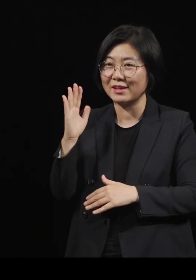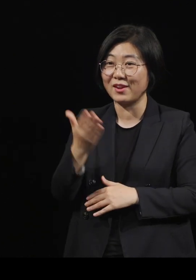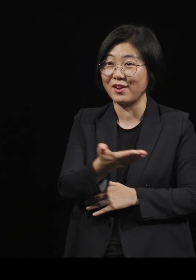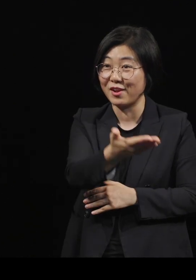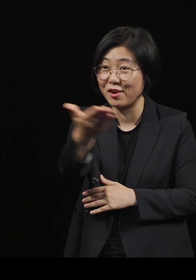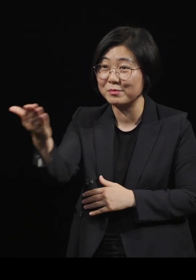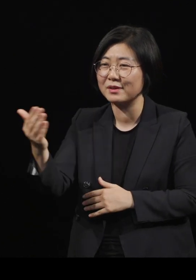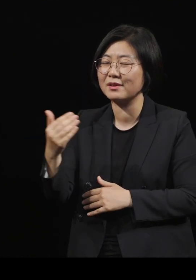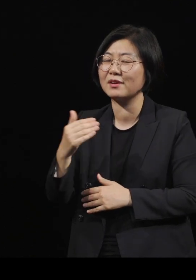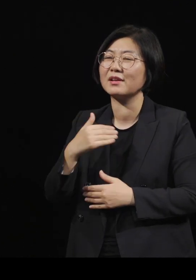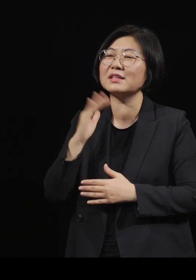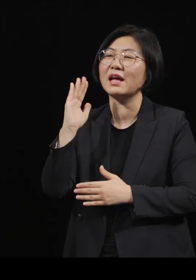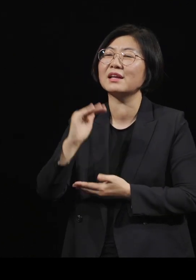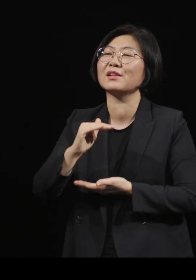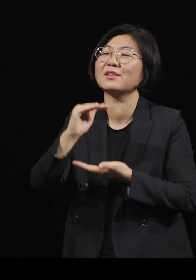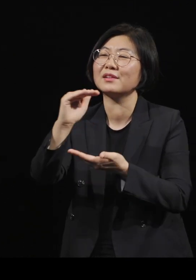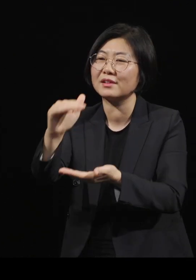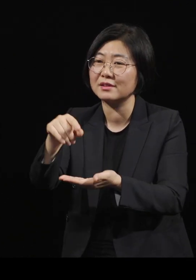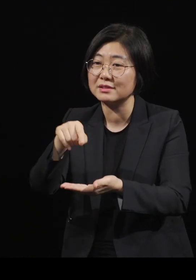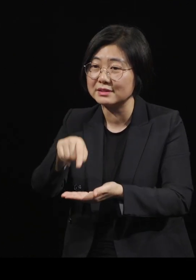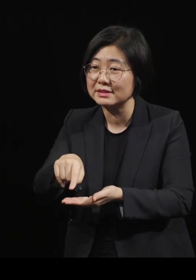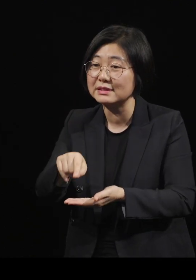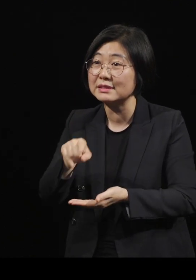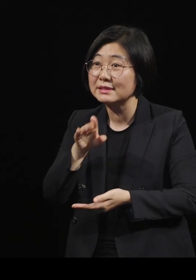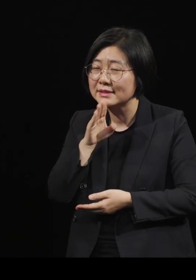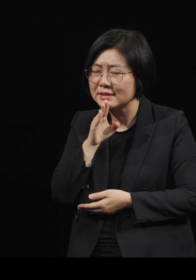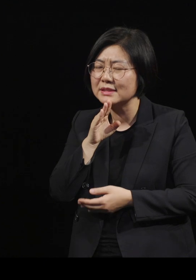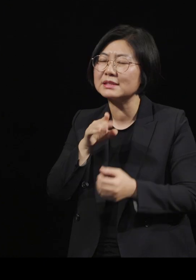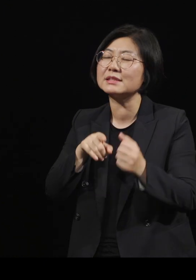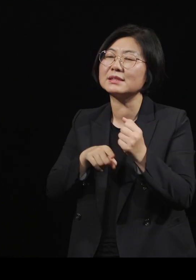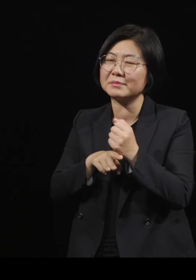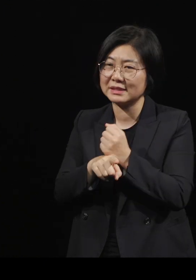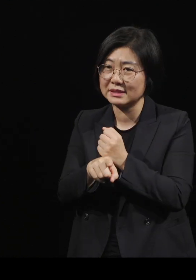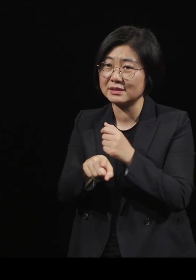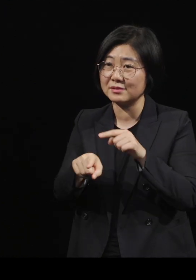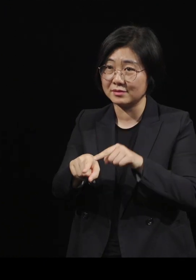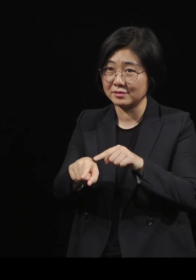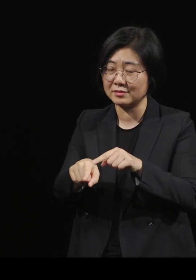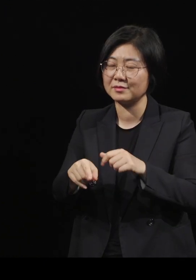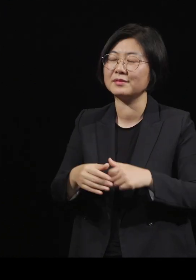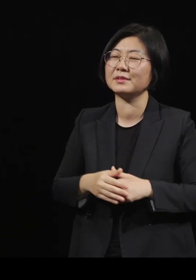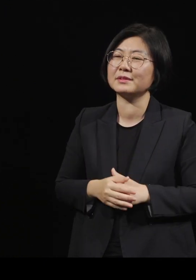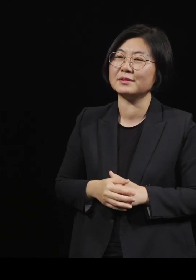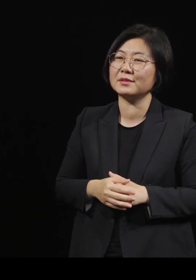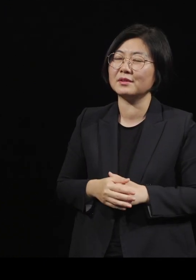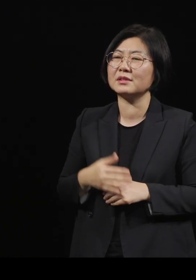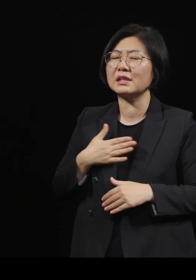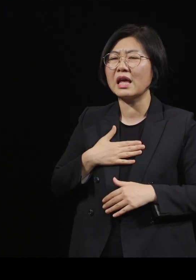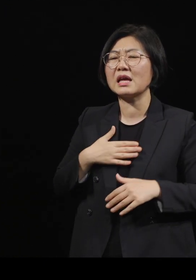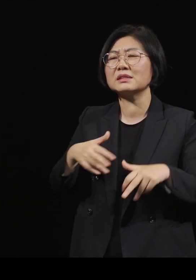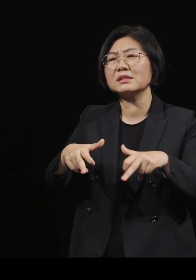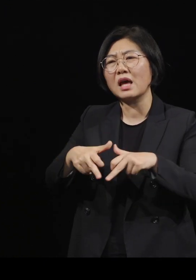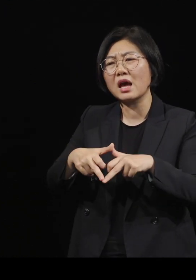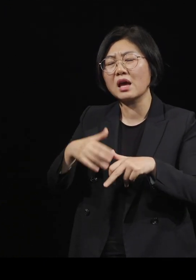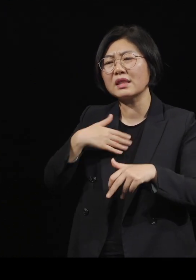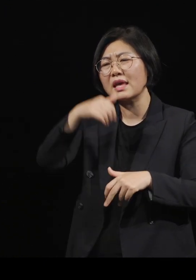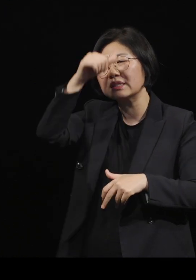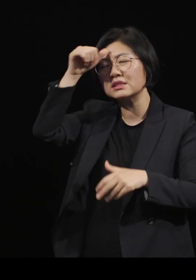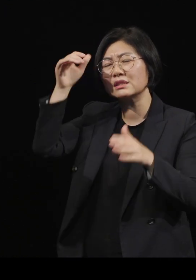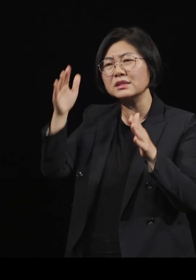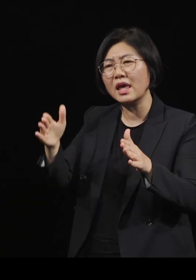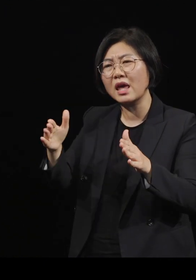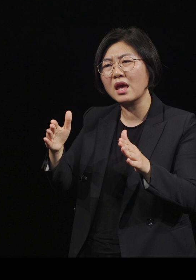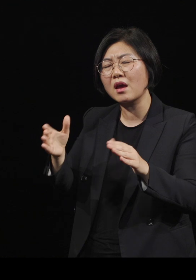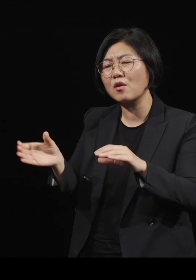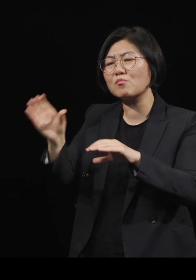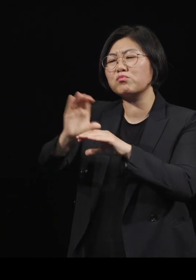여러분들께 저의 이야기를 들려드리는 이 순간이 진정한 의미에서 내 장애가 내 인생의 플러스